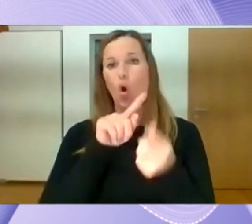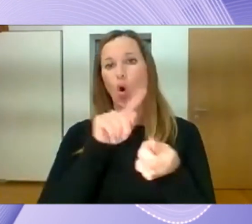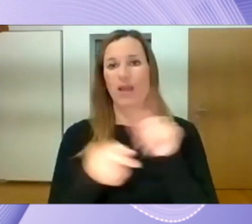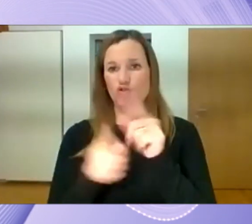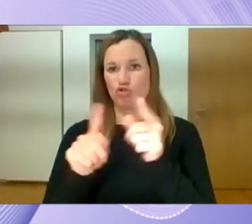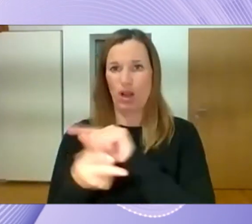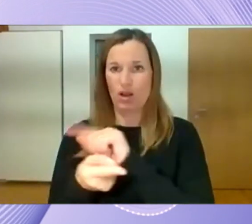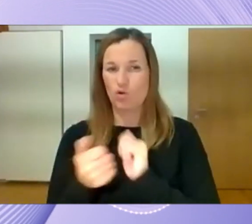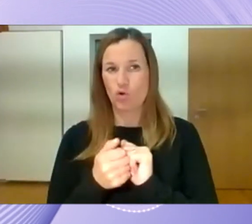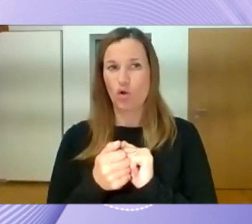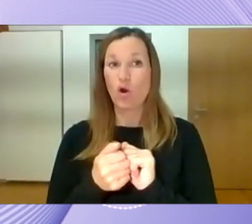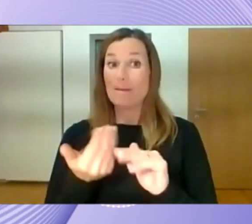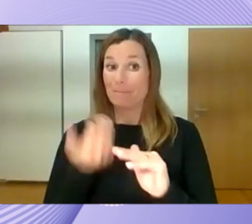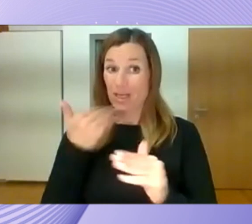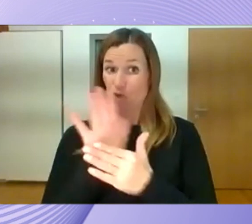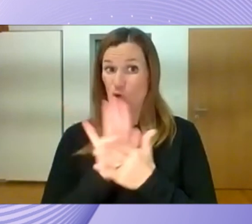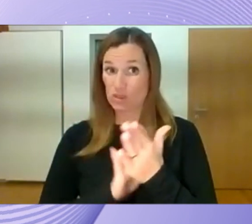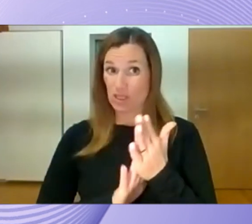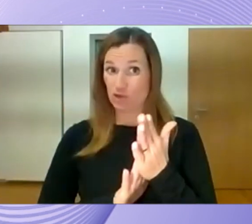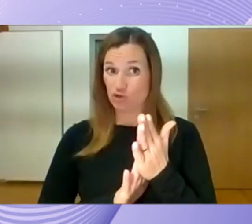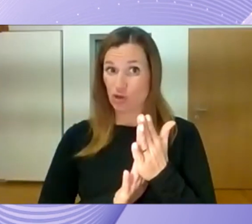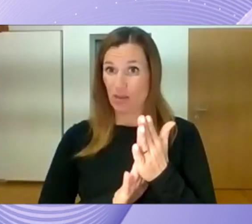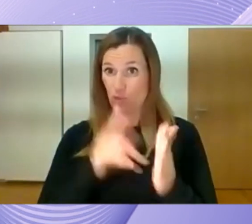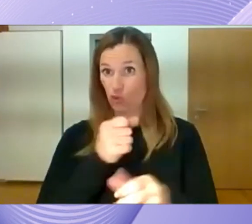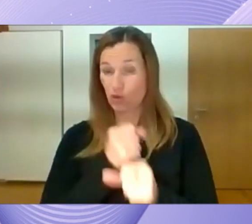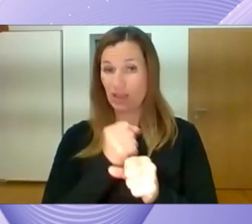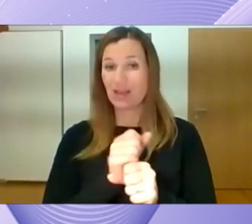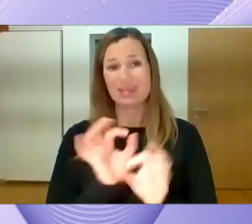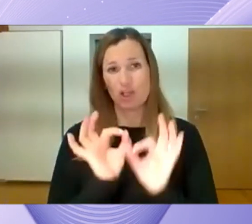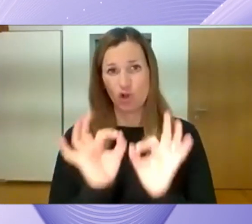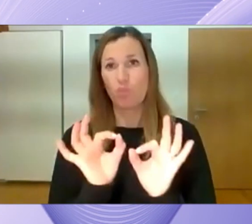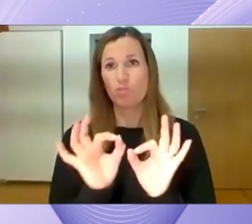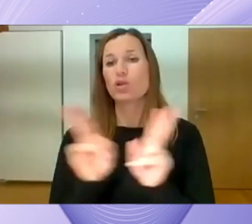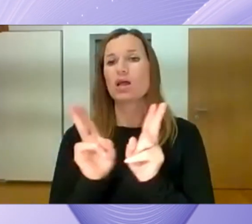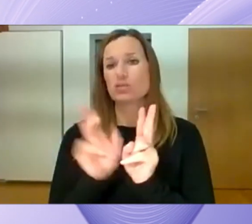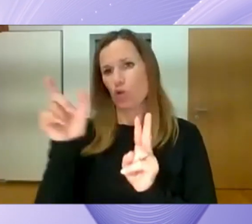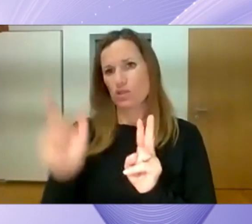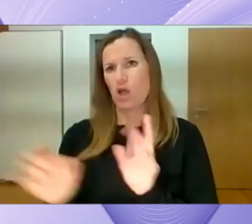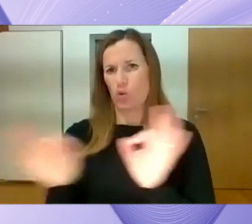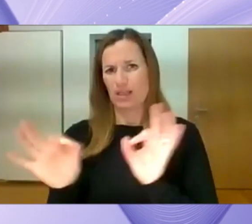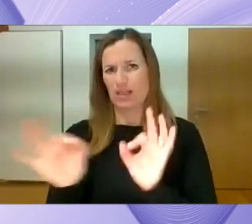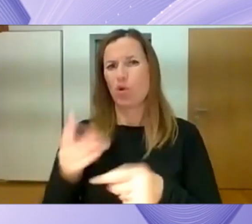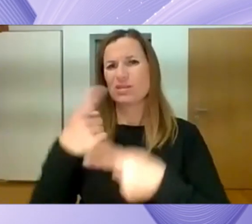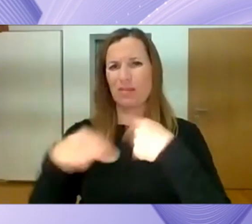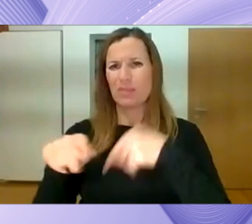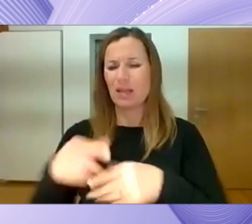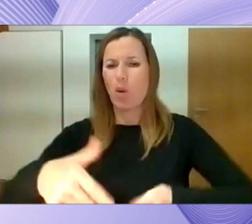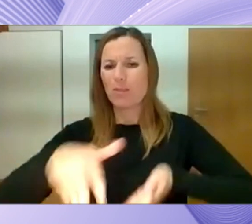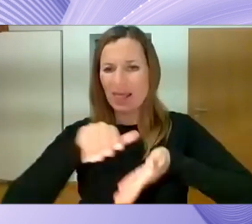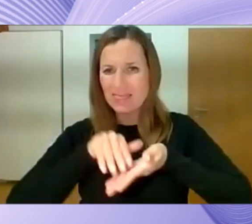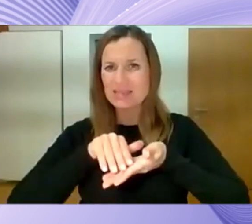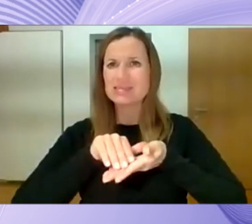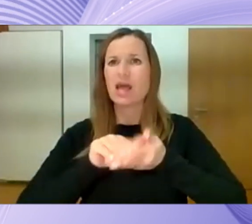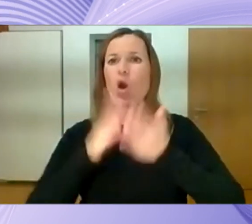Pazite, preden se lotimo prestiranja postelje, je dobro, da svojca uredimo. Zamenjamo plenice, umijemo, saj si